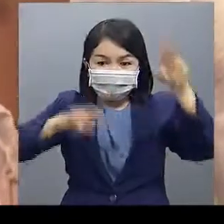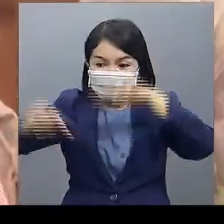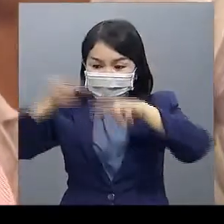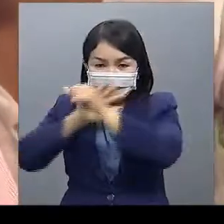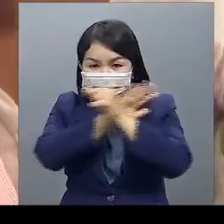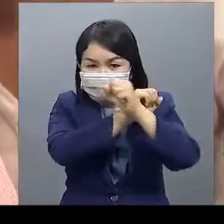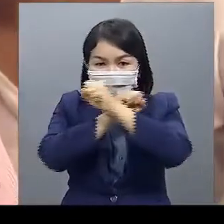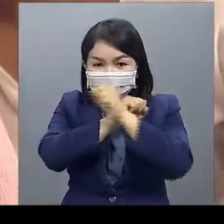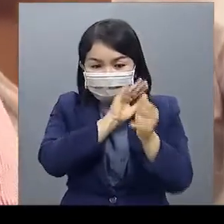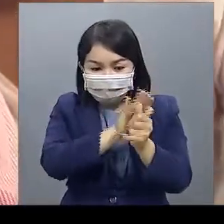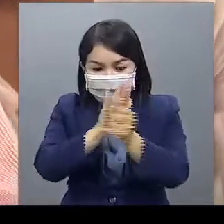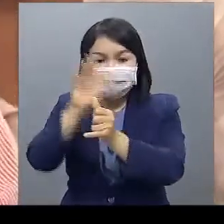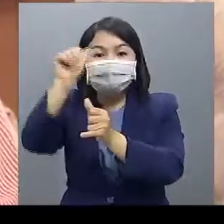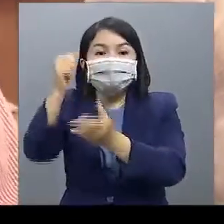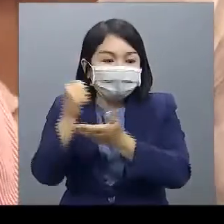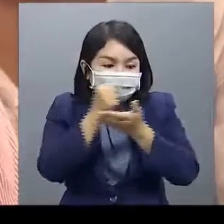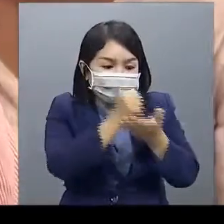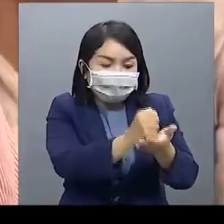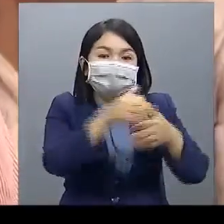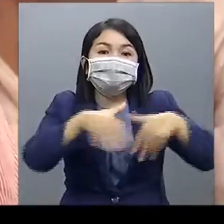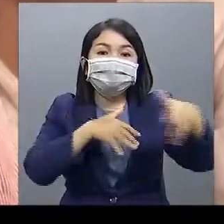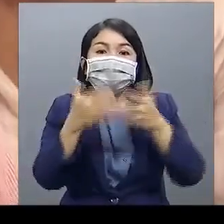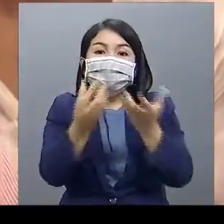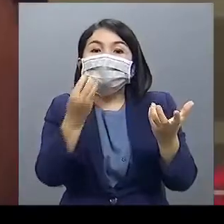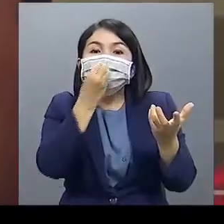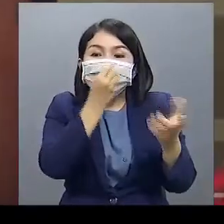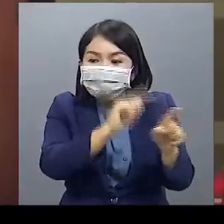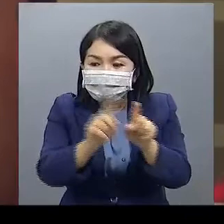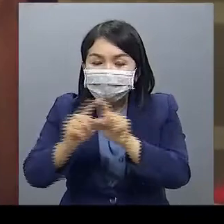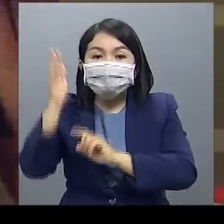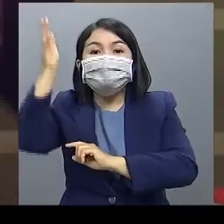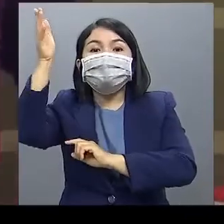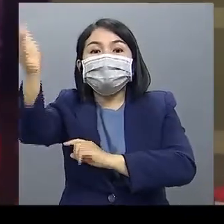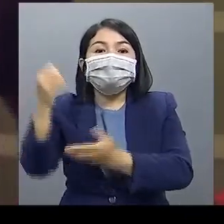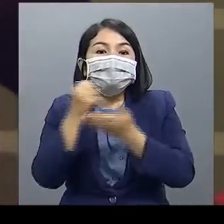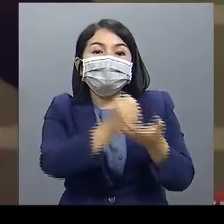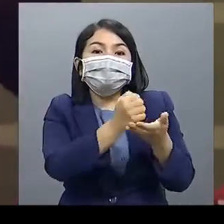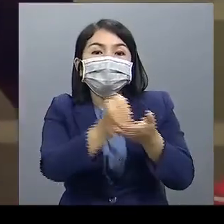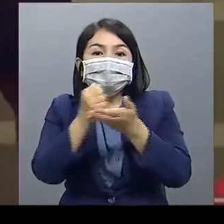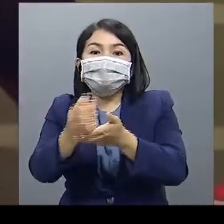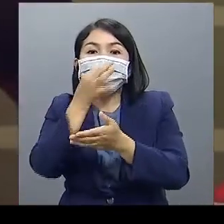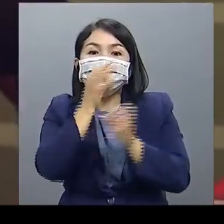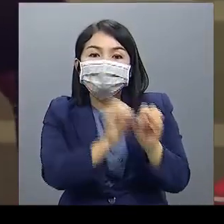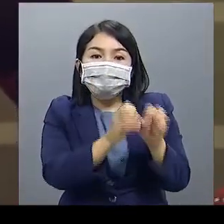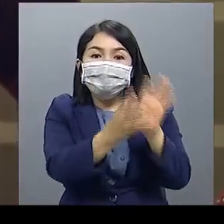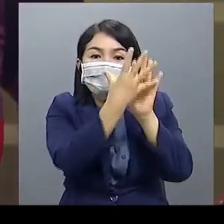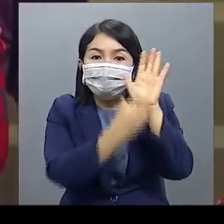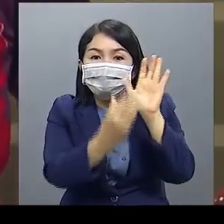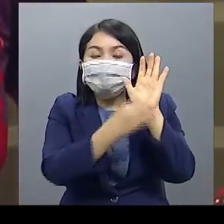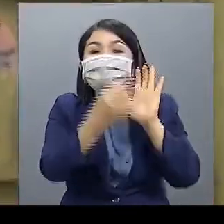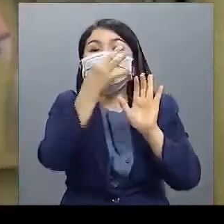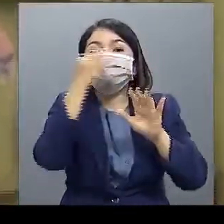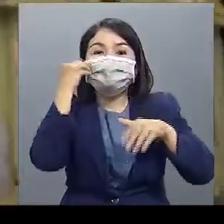ะช่วยเหลือในเรื่องของการยังชีพและอนาคตจะเร่งฟื้นฟูแล้วก็สร้างอาชีพให้กับชาวบ้านในหมู่บ้านแม่สามแลบพร้